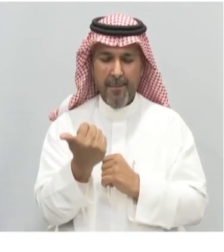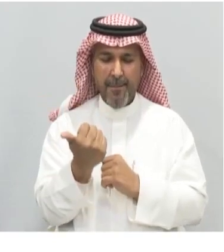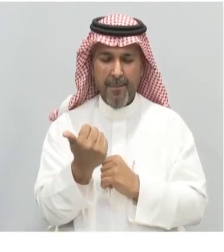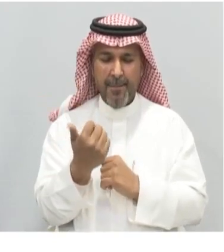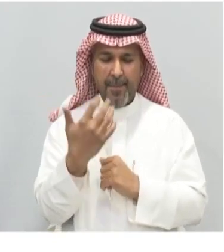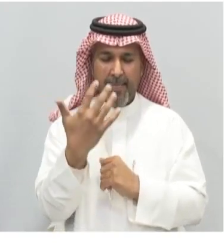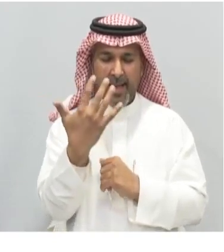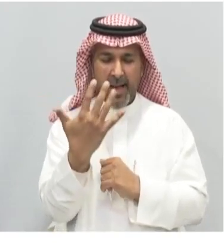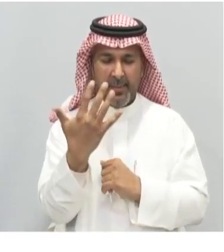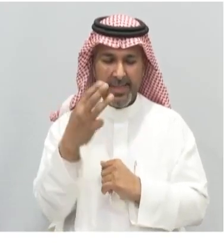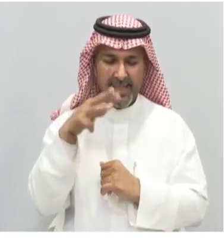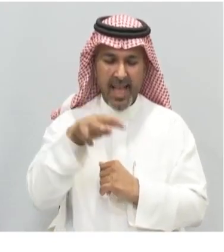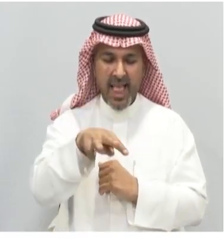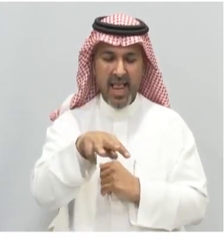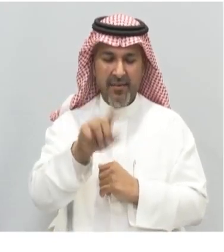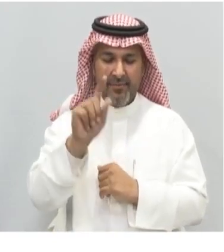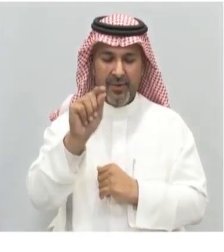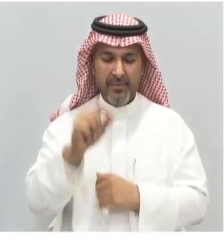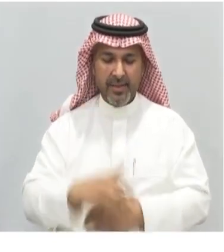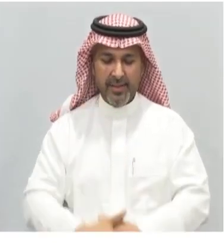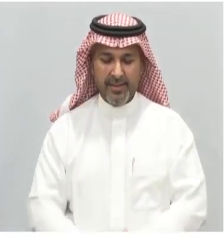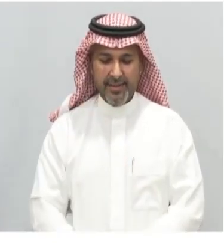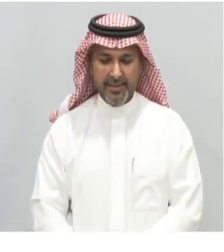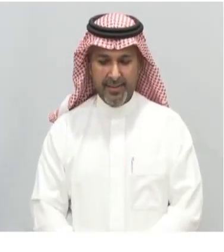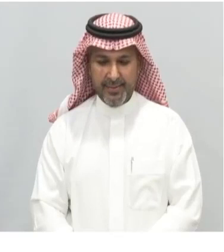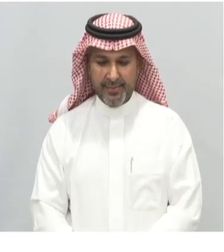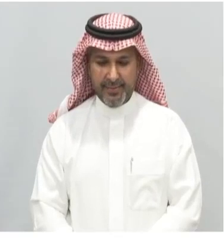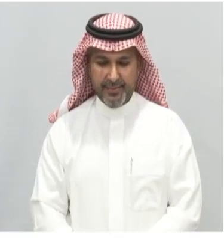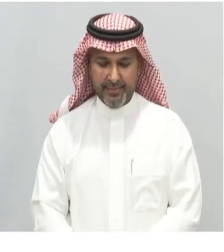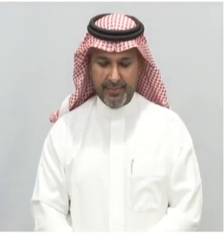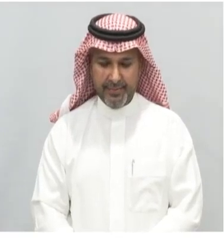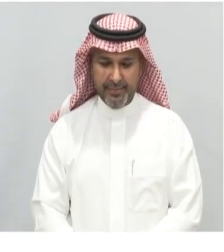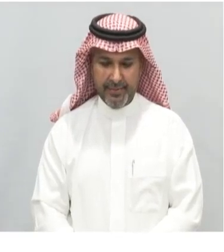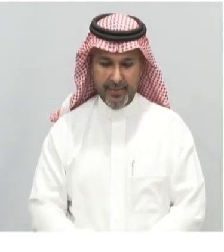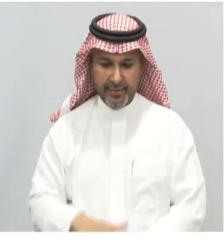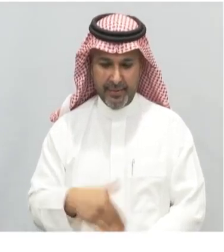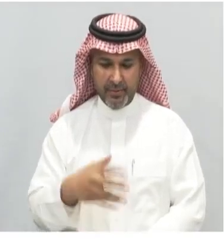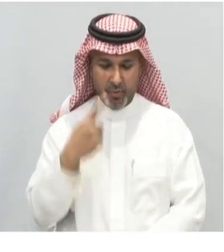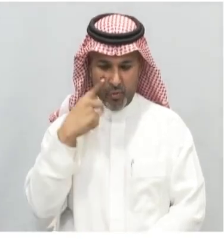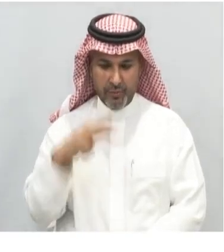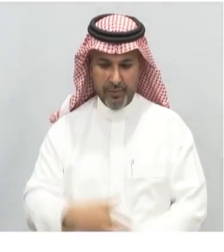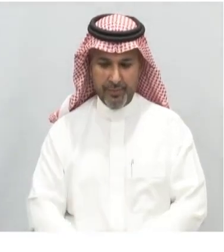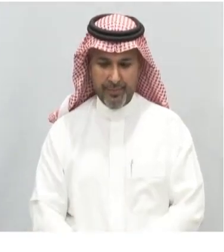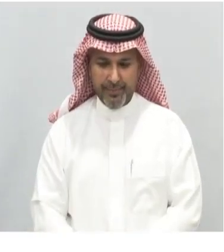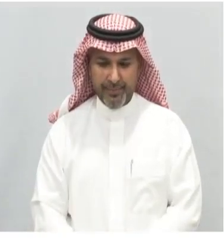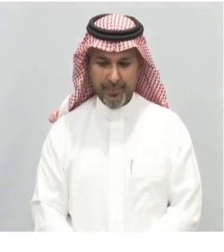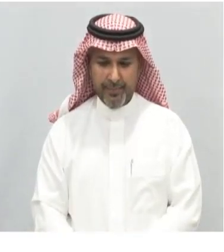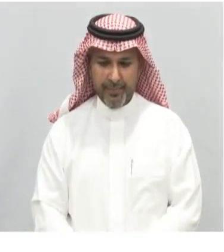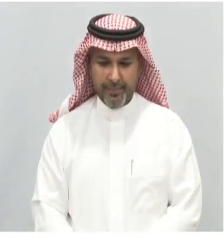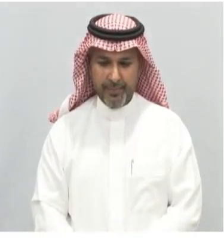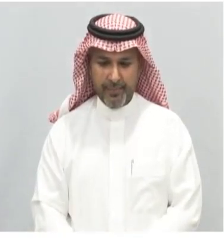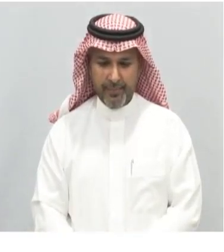مبدعين 5000 وبهذا نكون اجبنا على السؤال الثالث الان ابنائي وبناتي نمسح